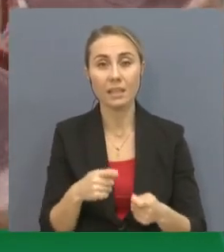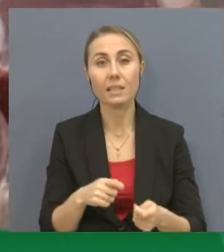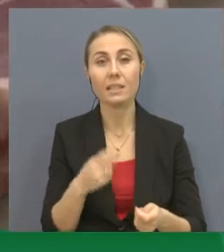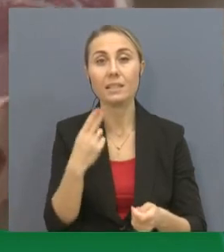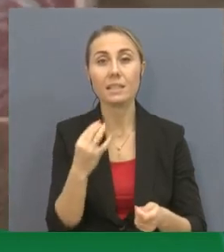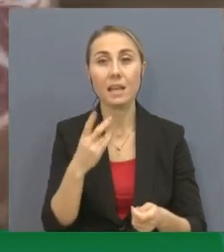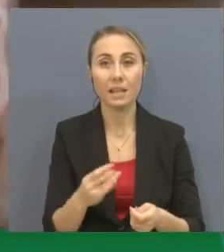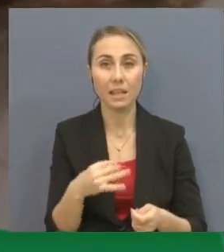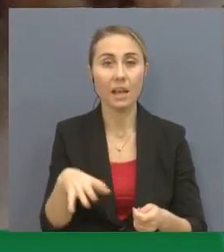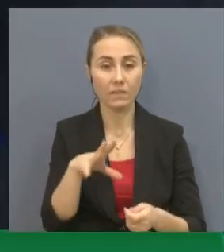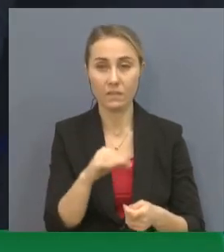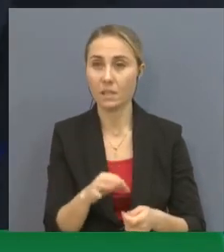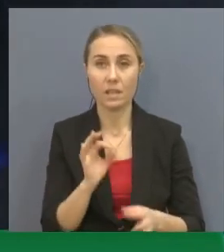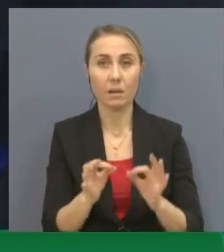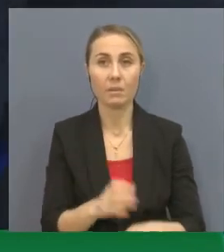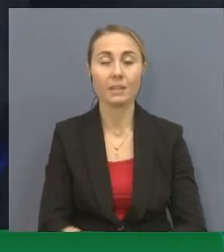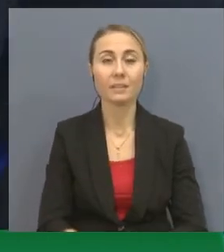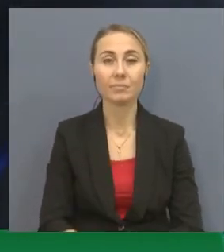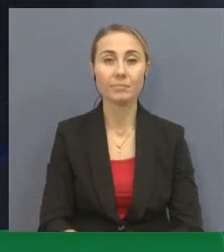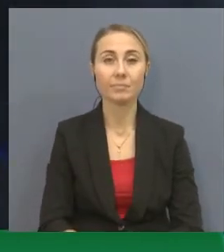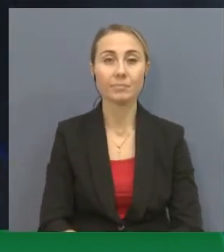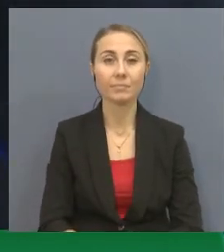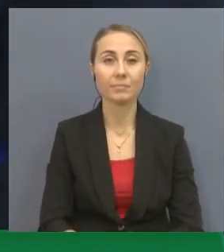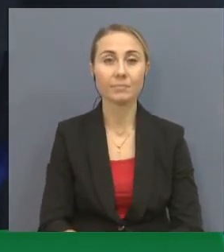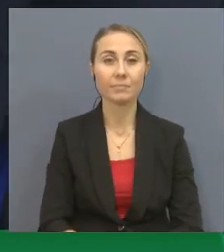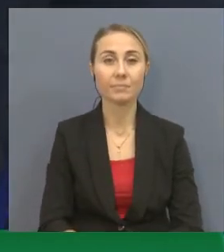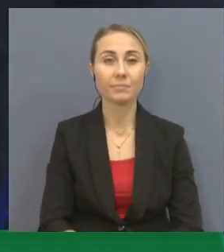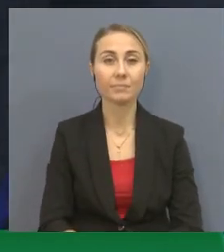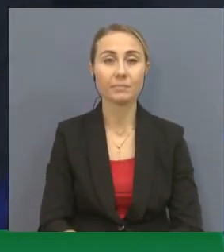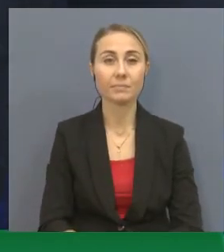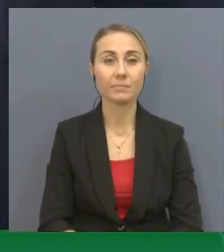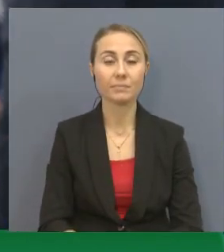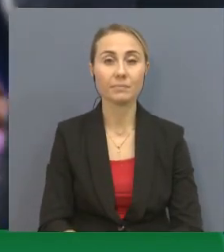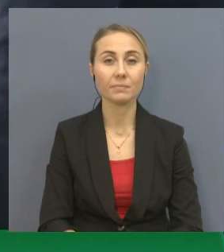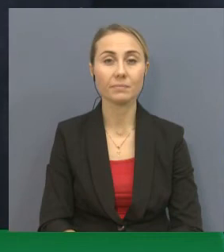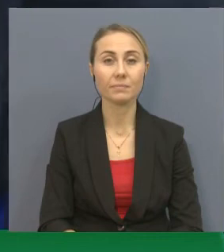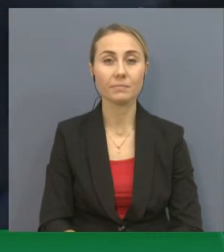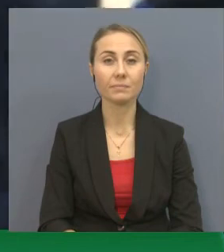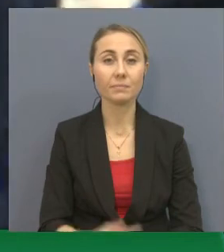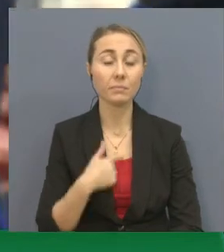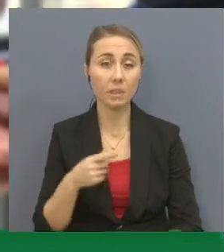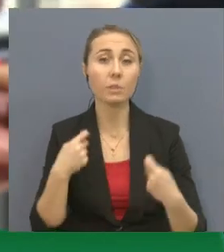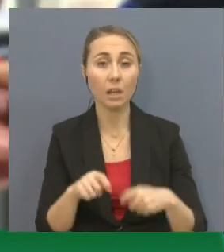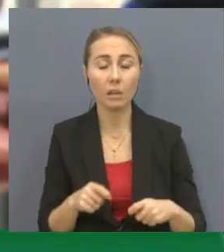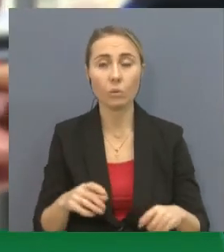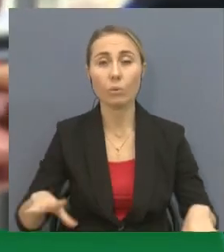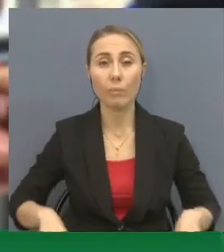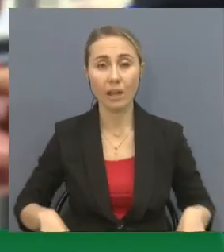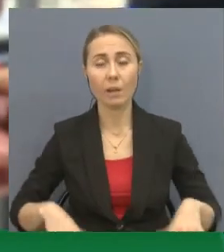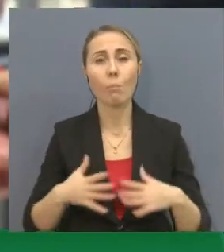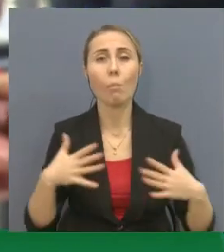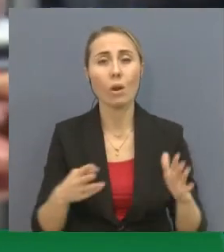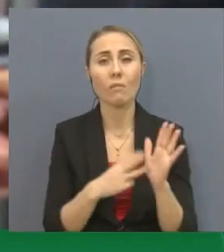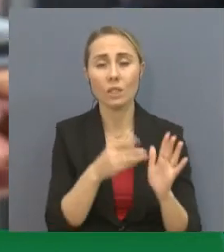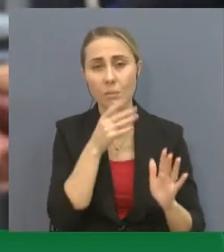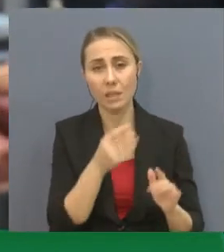конину вполне лояльный рынок а или на селе жил той воды мы торгуем конины уже более 8 лет